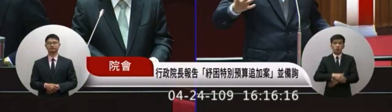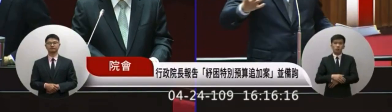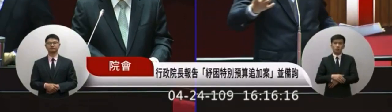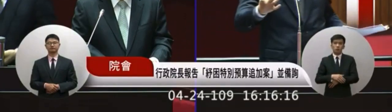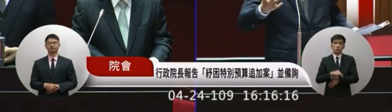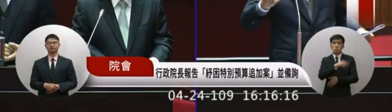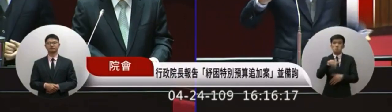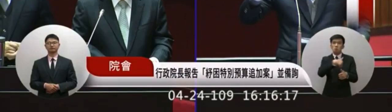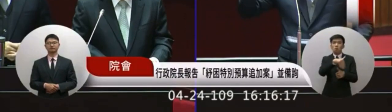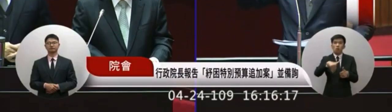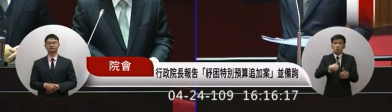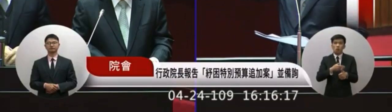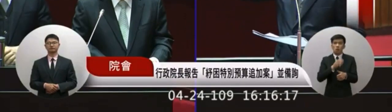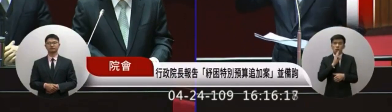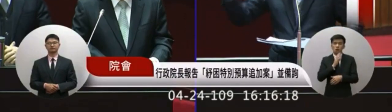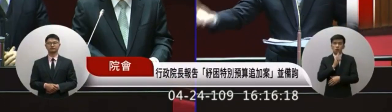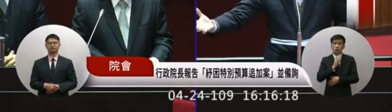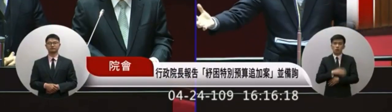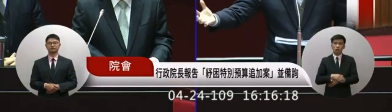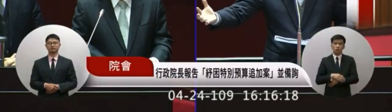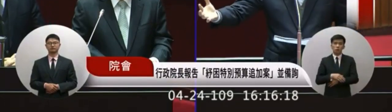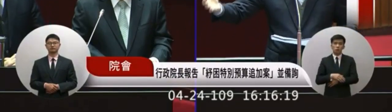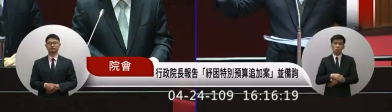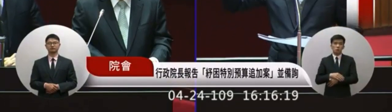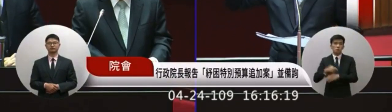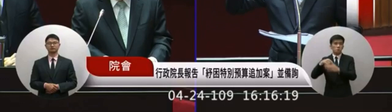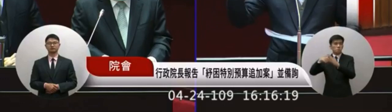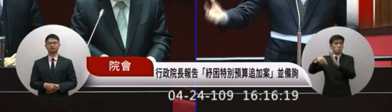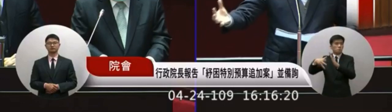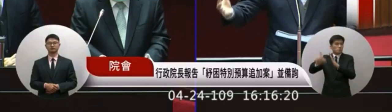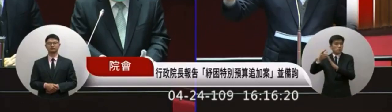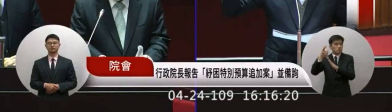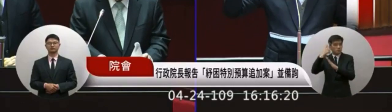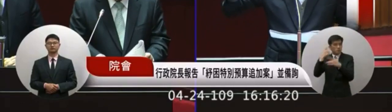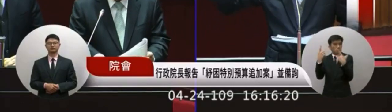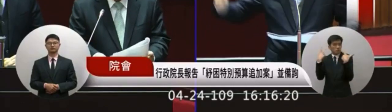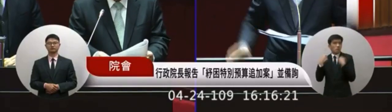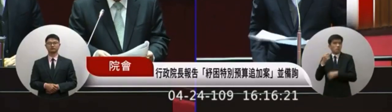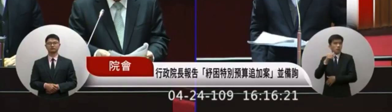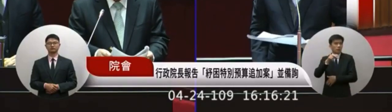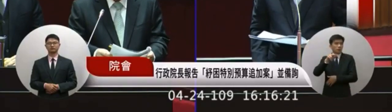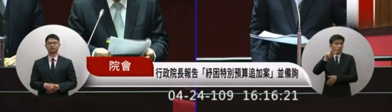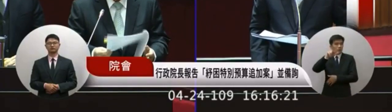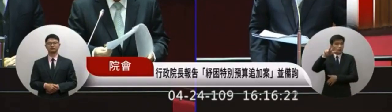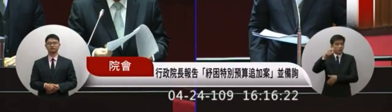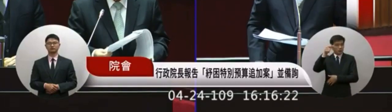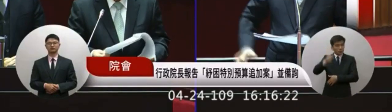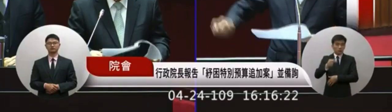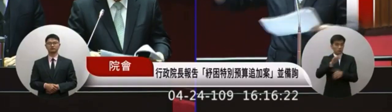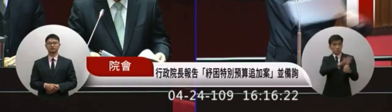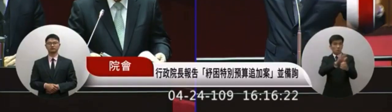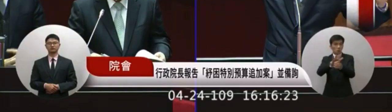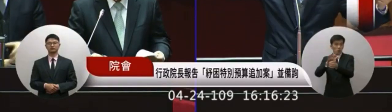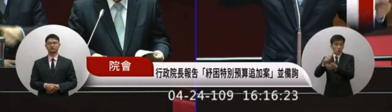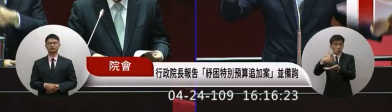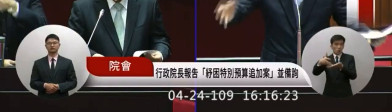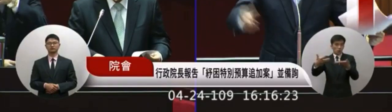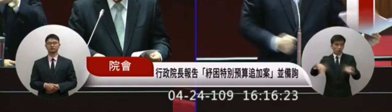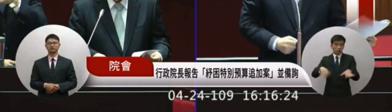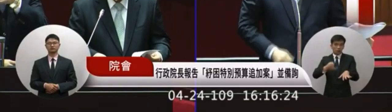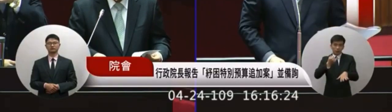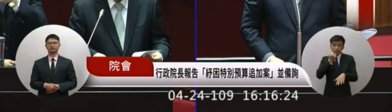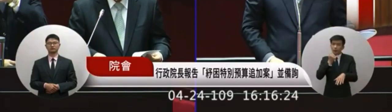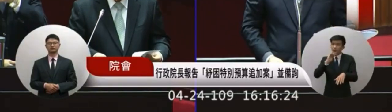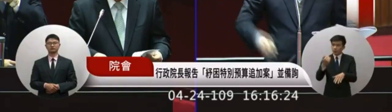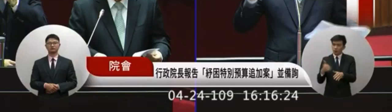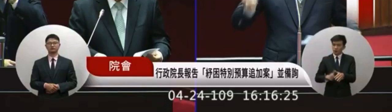说，你这7000亿里边可以协助很多的企业，但是当你把资